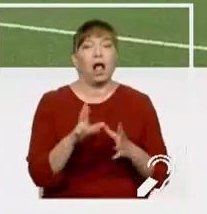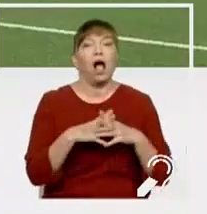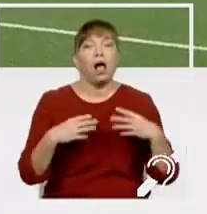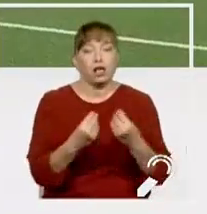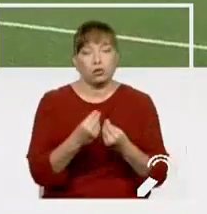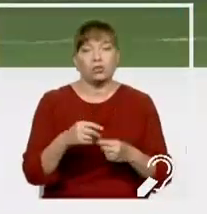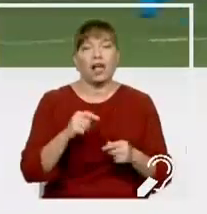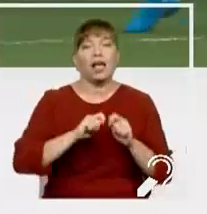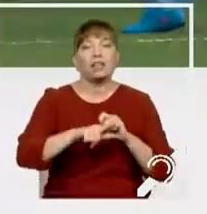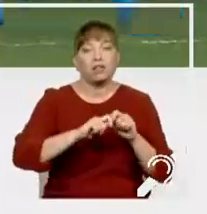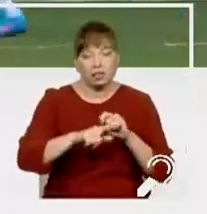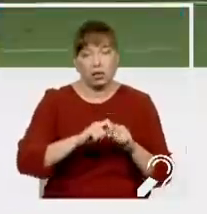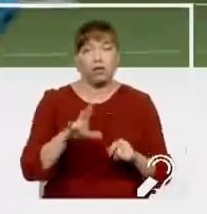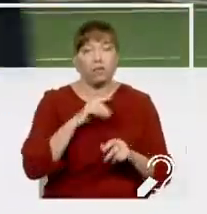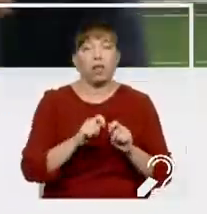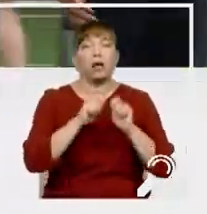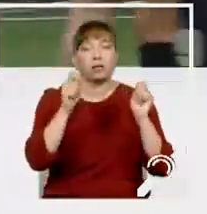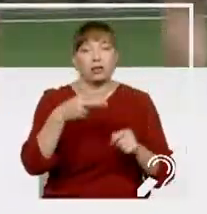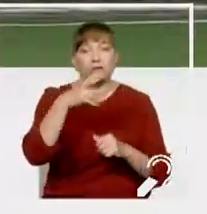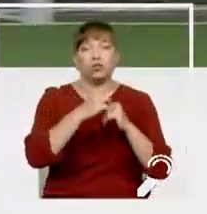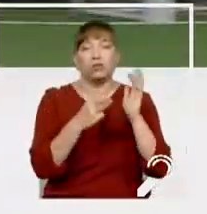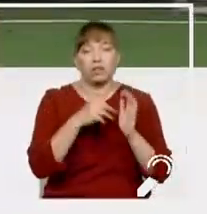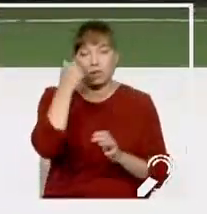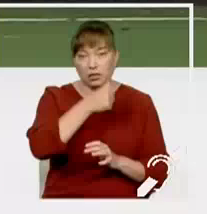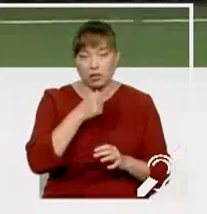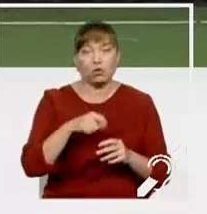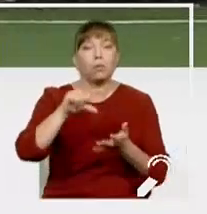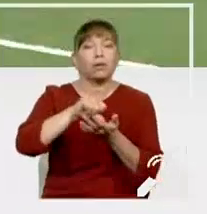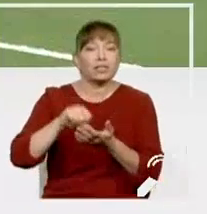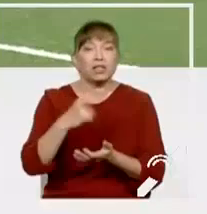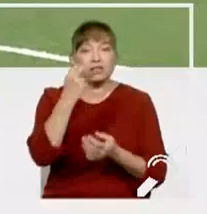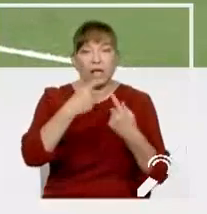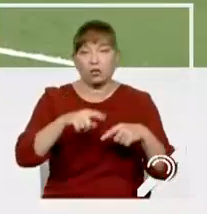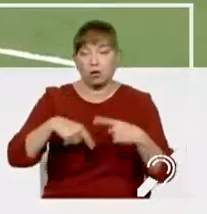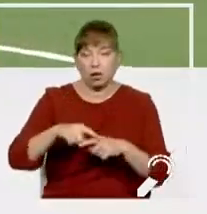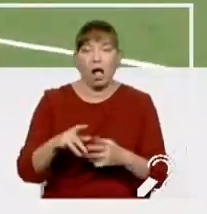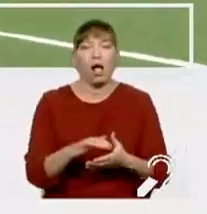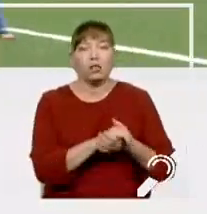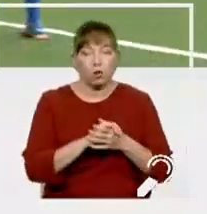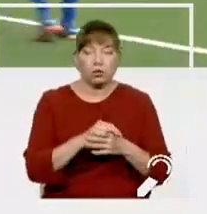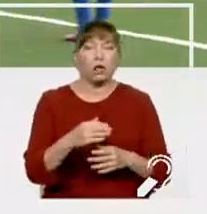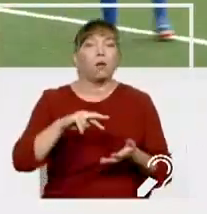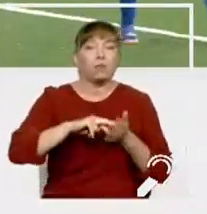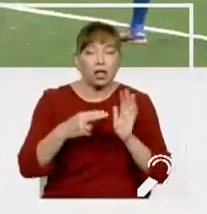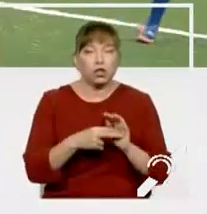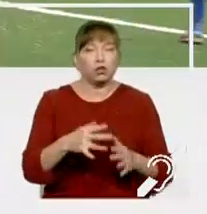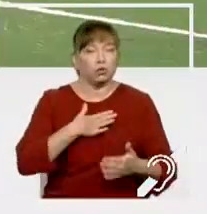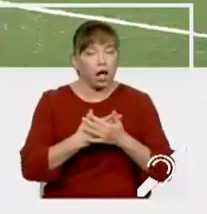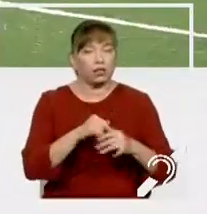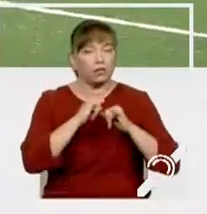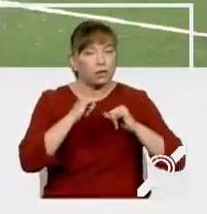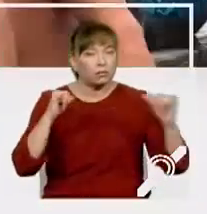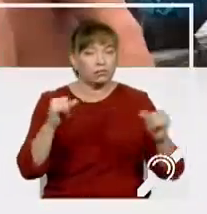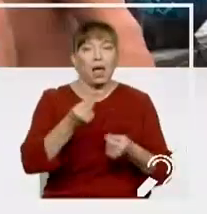Investitorilor din România a fost formată în 2018 din reprezentanții a 12 companii. Asociația își propune să participe activ la